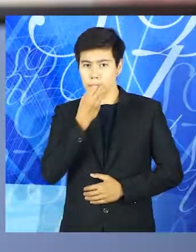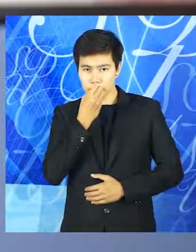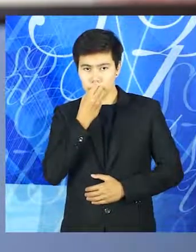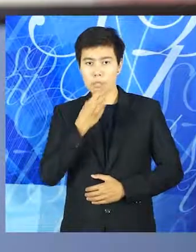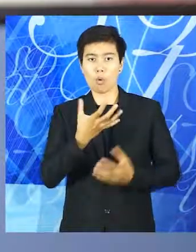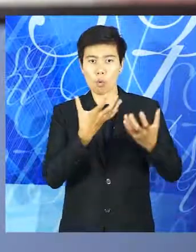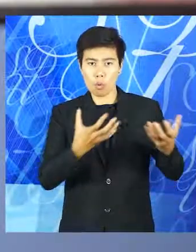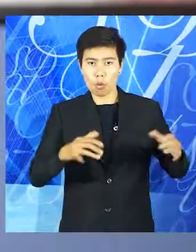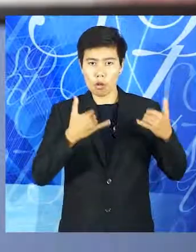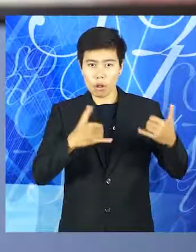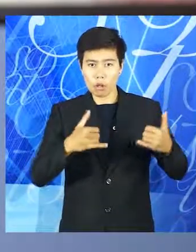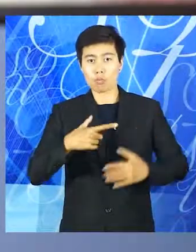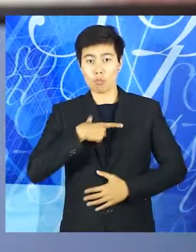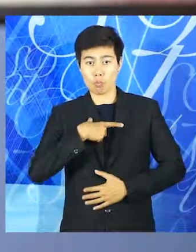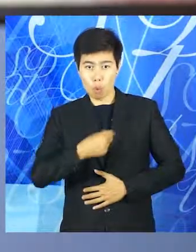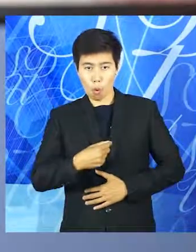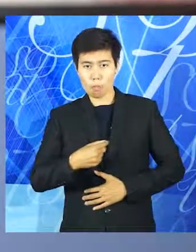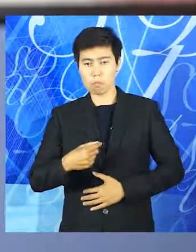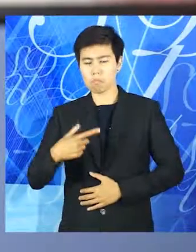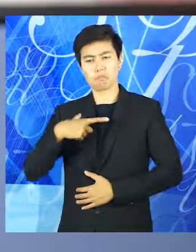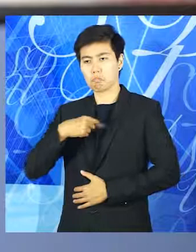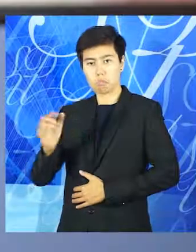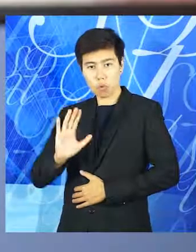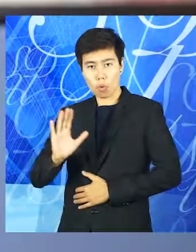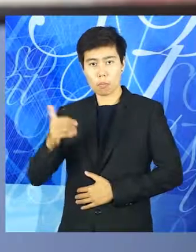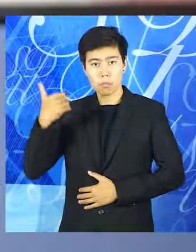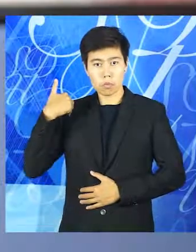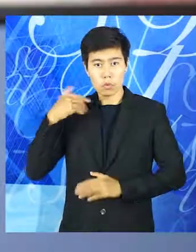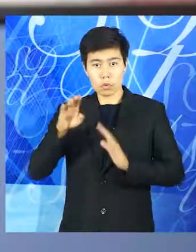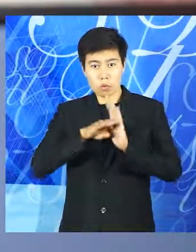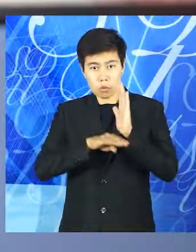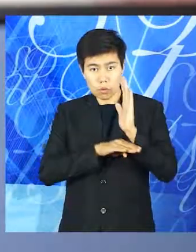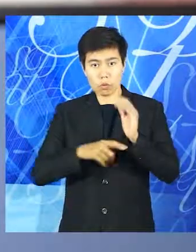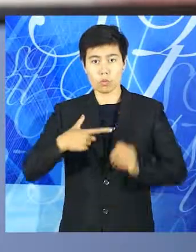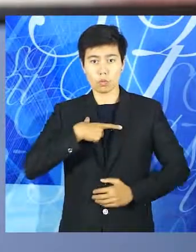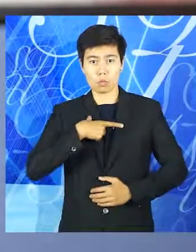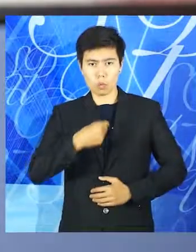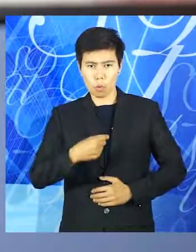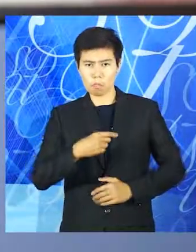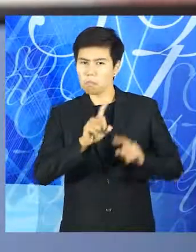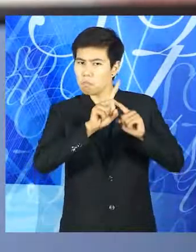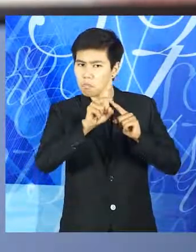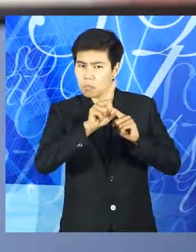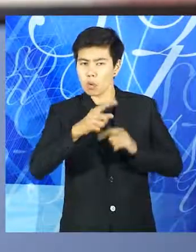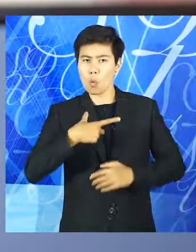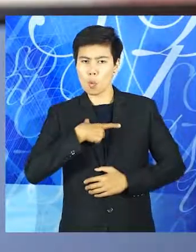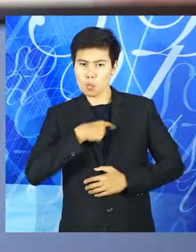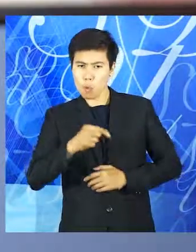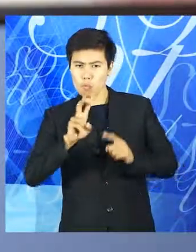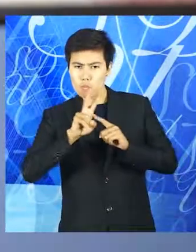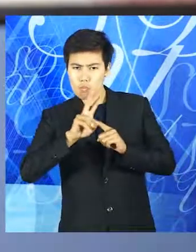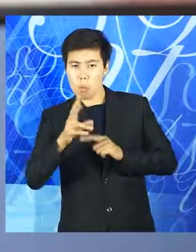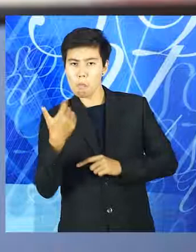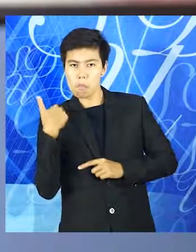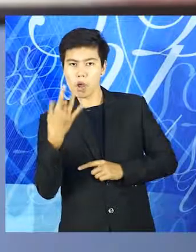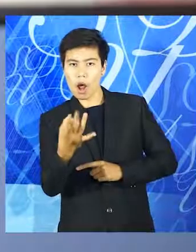เล่นนะคะที่ชอบและไม่ชอบแล้วเราก็จะเรียงลำดับว่าอันไหนชอบมากที่สุดรองลงมาคืออะไรนะ